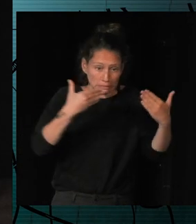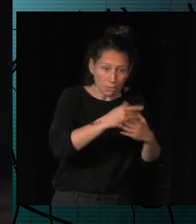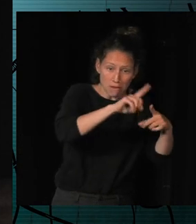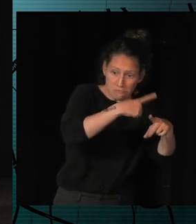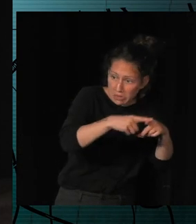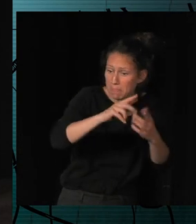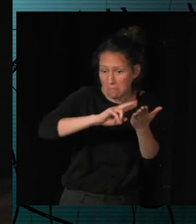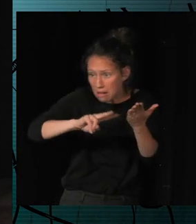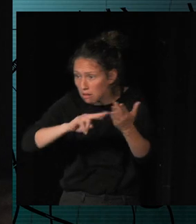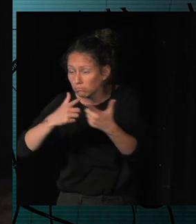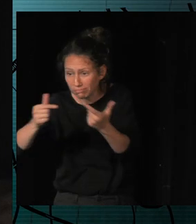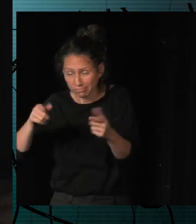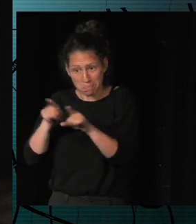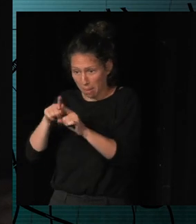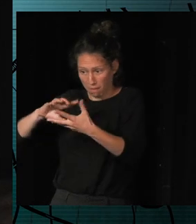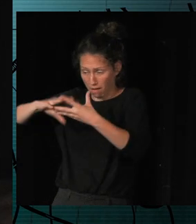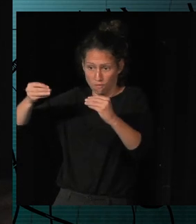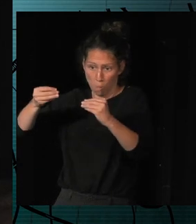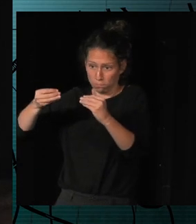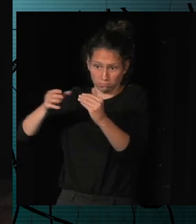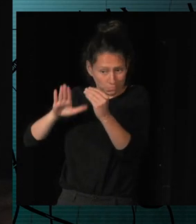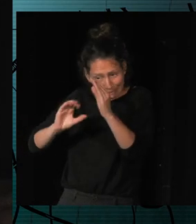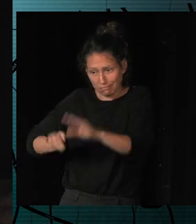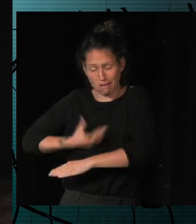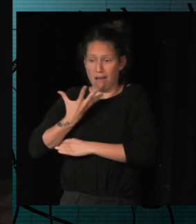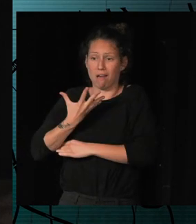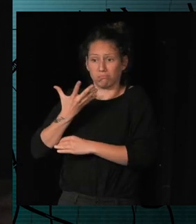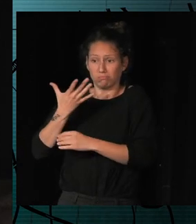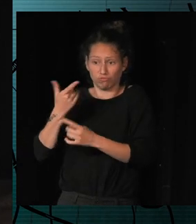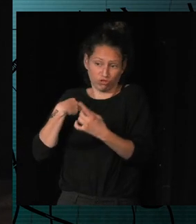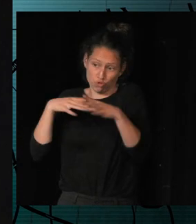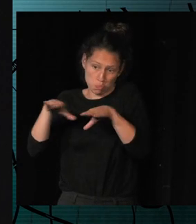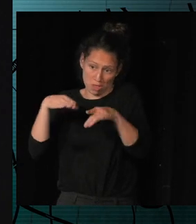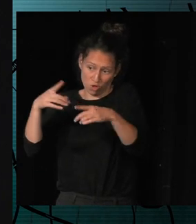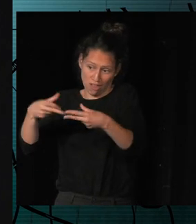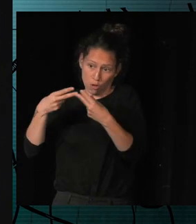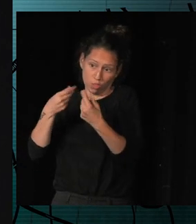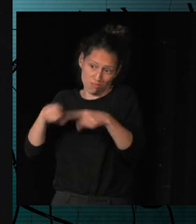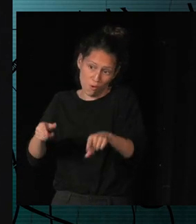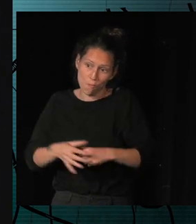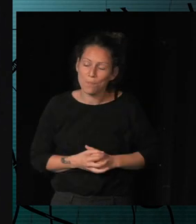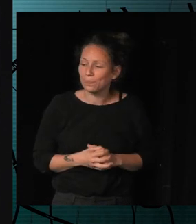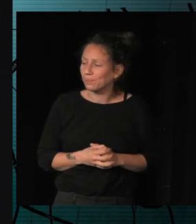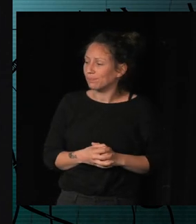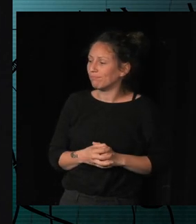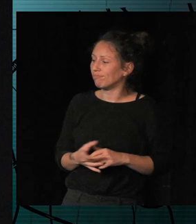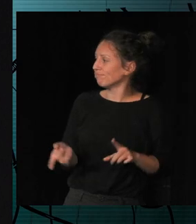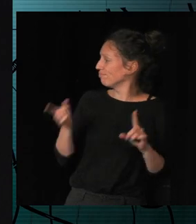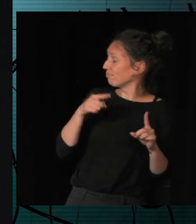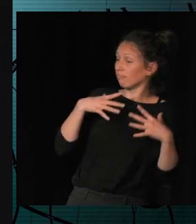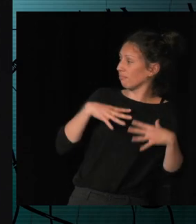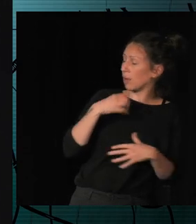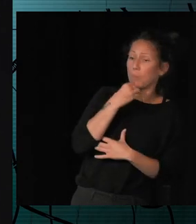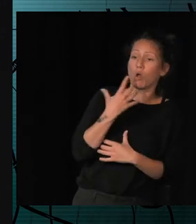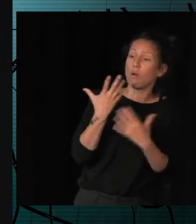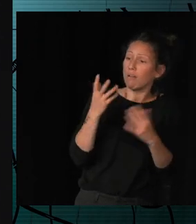aspect sur lié à Silent h en l'occurrence c'est Silent Hill 2 pour vous signifier justement que cette démarche là elle est conscientisée par les créateurs de jeu et pour aller dans le sens de ce